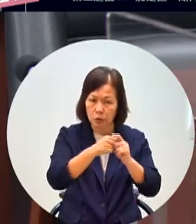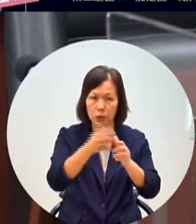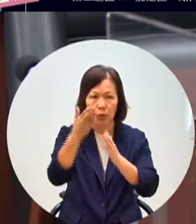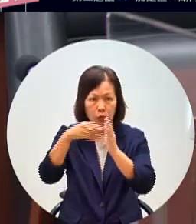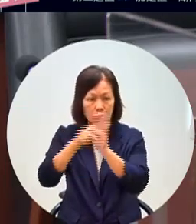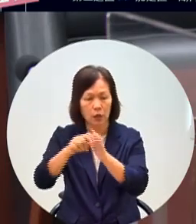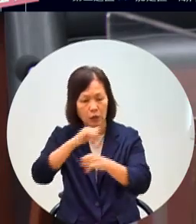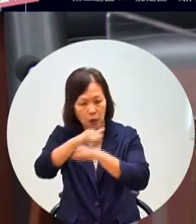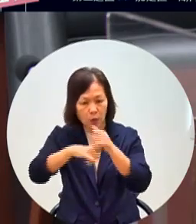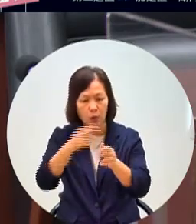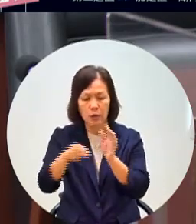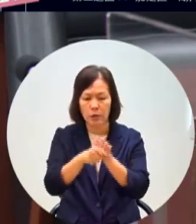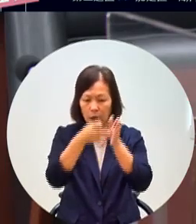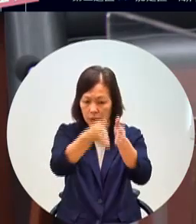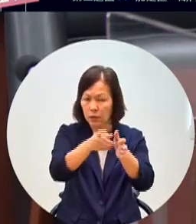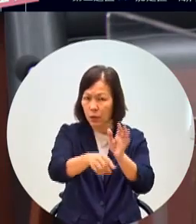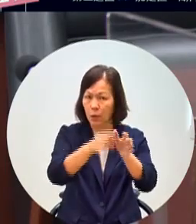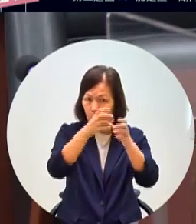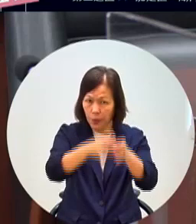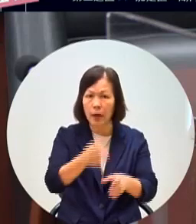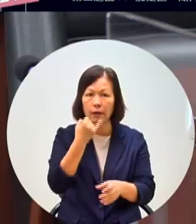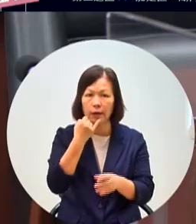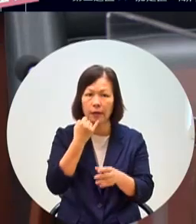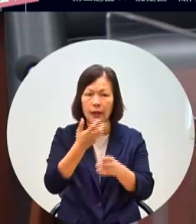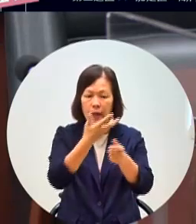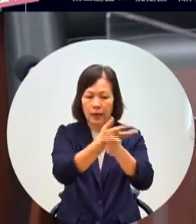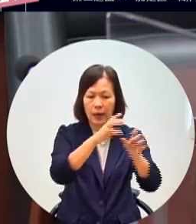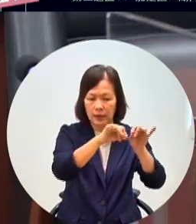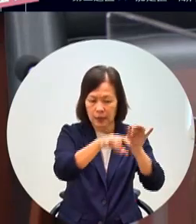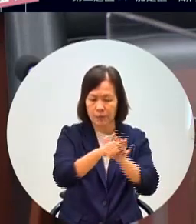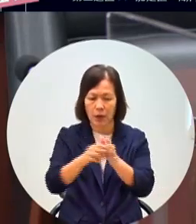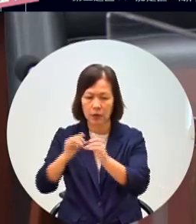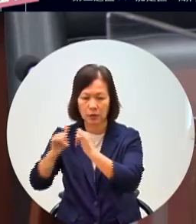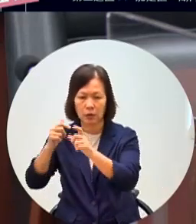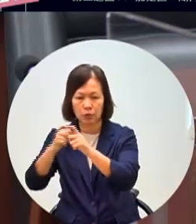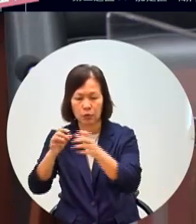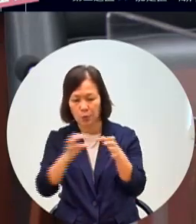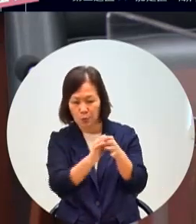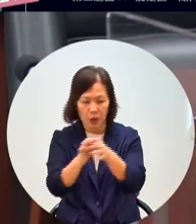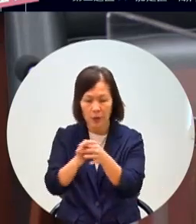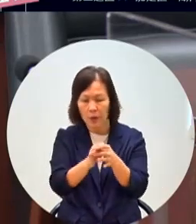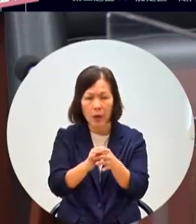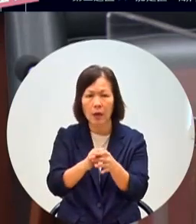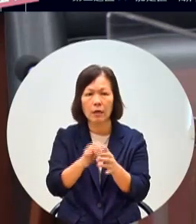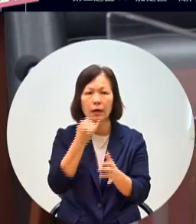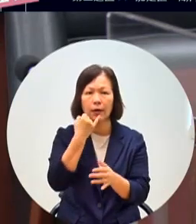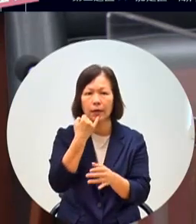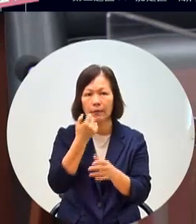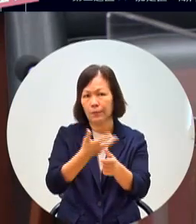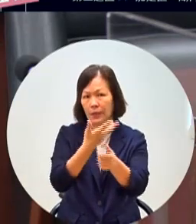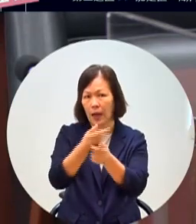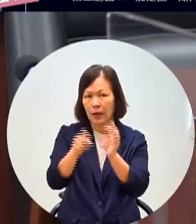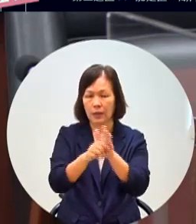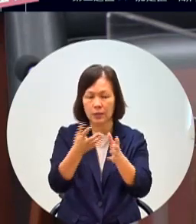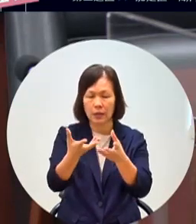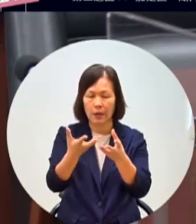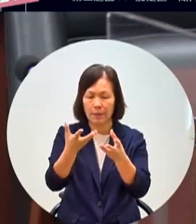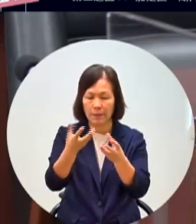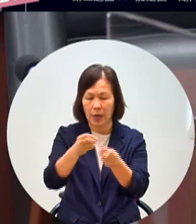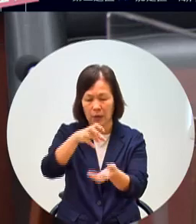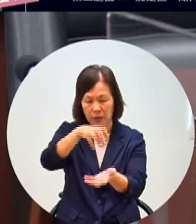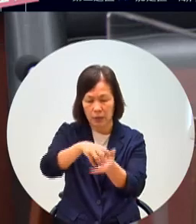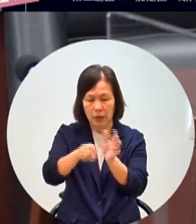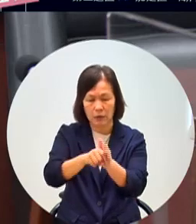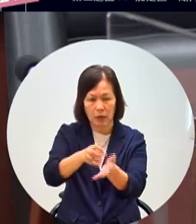动，都可以办在这个地方，让地方跟社区可以结合性。因为一直在说要让无建造的活动社区